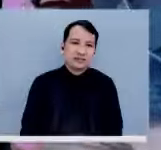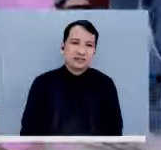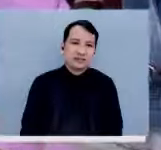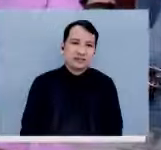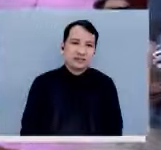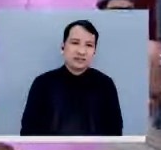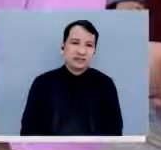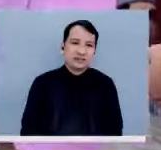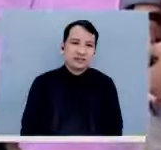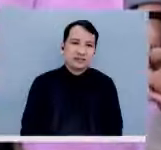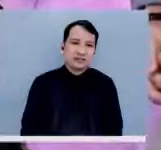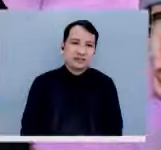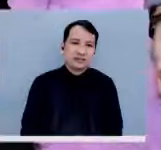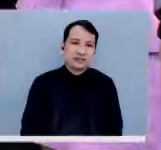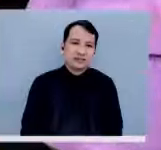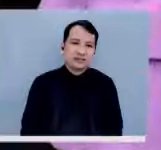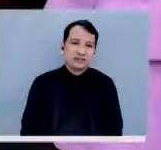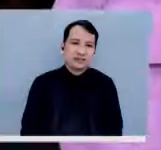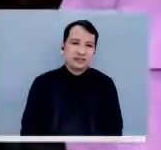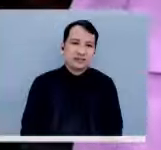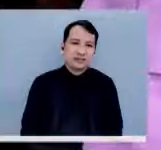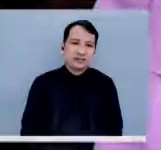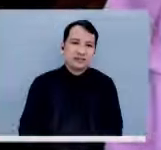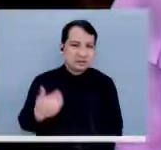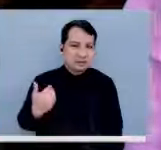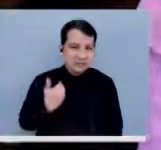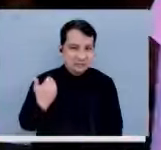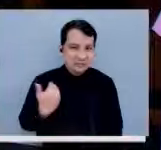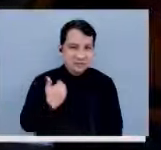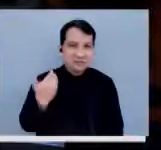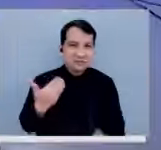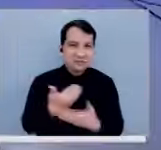Icons only! Sorry! Sa mga kabataan. Yan, sa mga mas